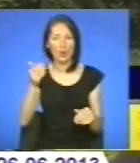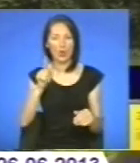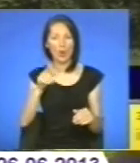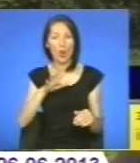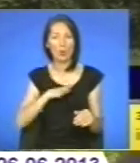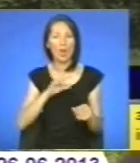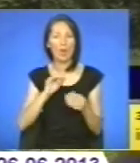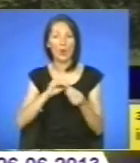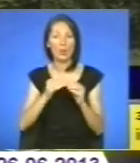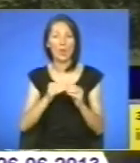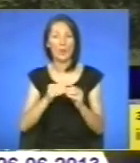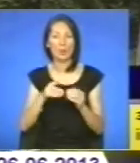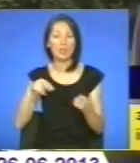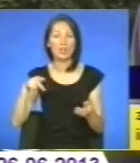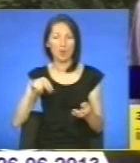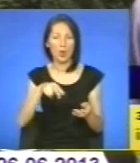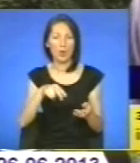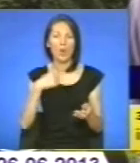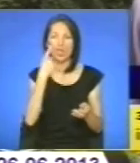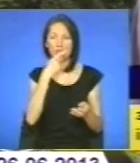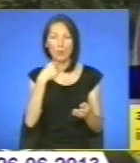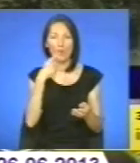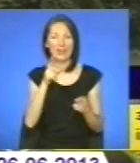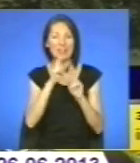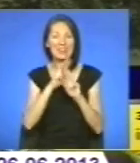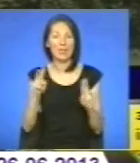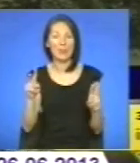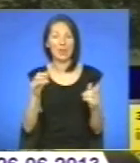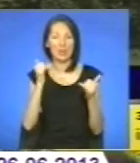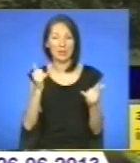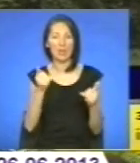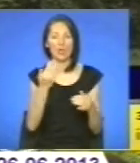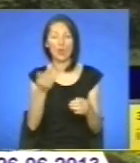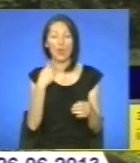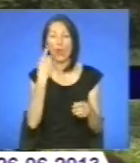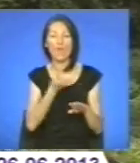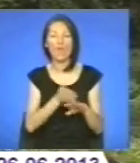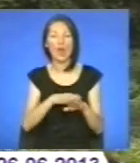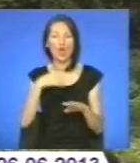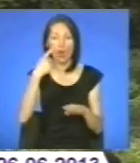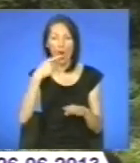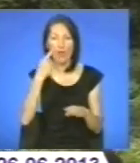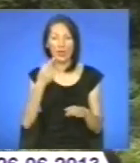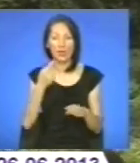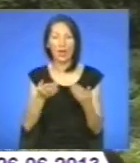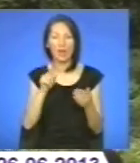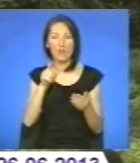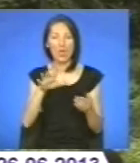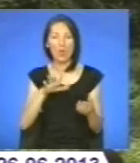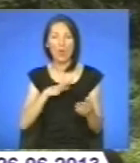проблеми з рухами і з мовою. Він не міг, і зараз йому важко говорити ось. Але він був